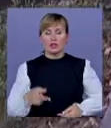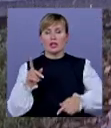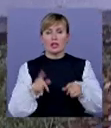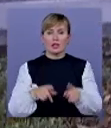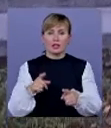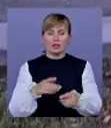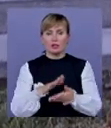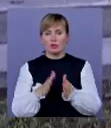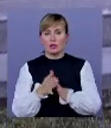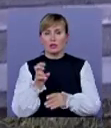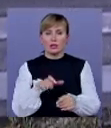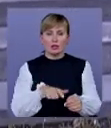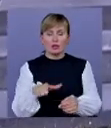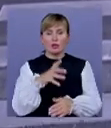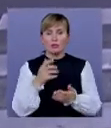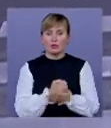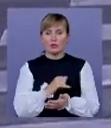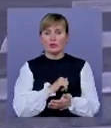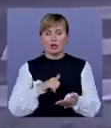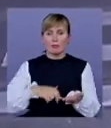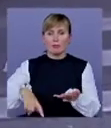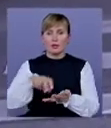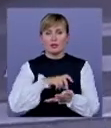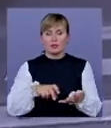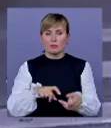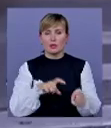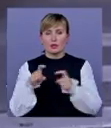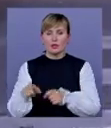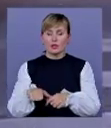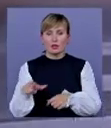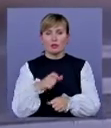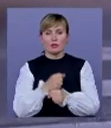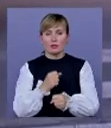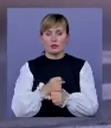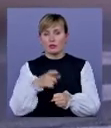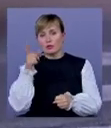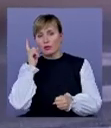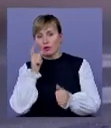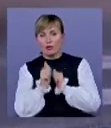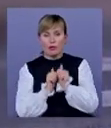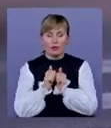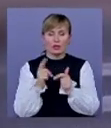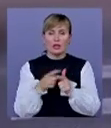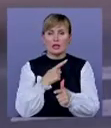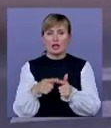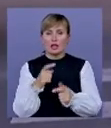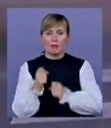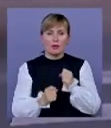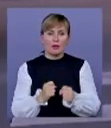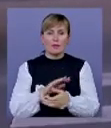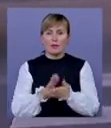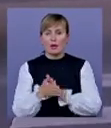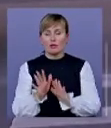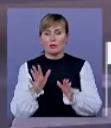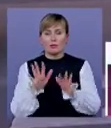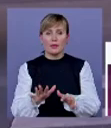аварийную ситуацию на дорогах провоцируют и сами пешеходы. Переходя дорогу, отвлекаются на мобильный телефон или перебегают в неположенном месте.